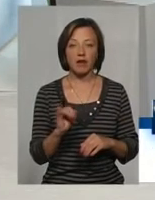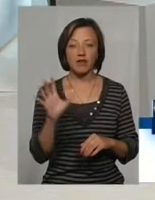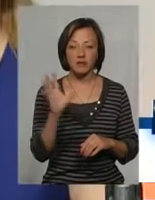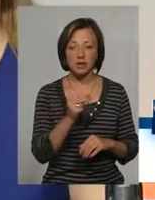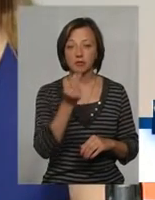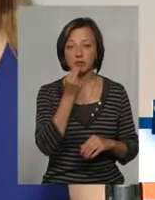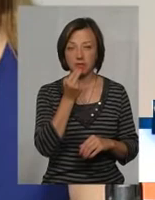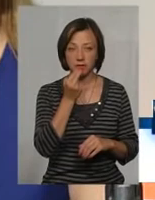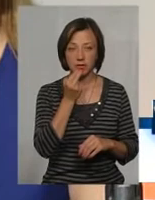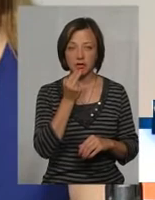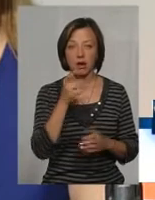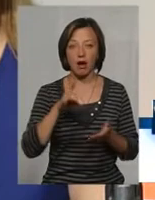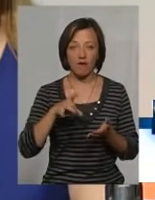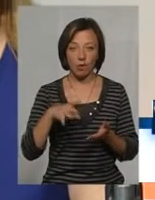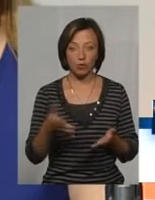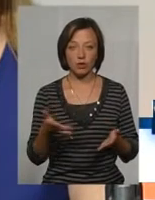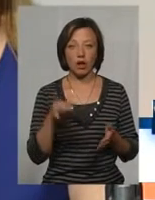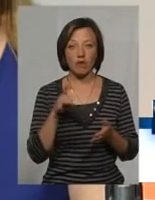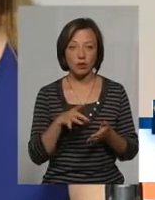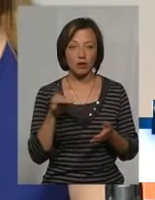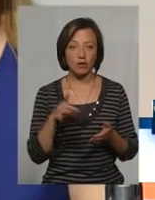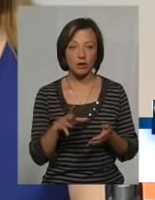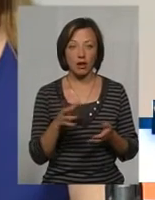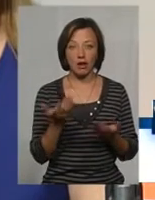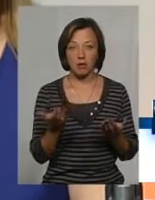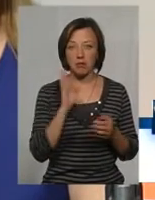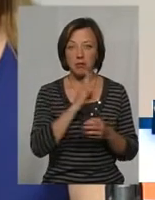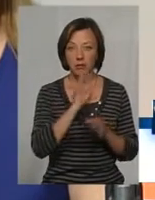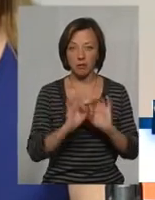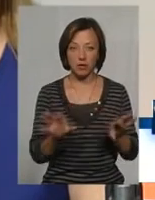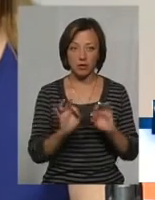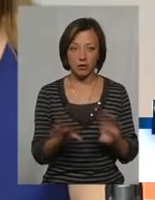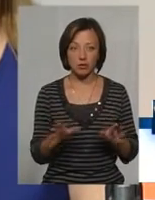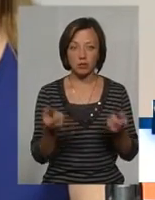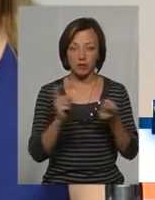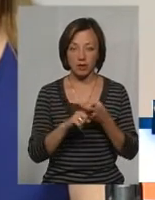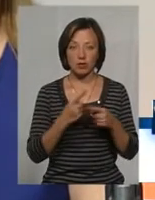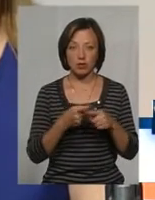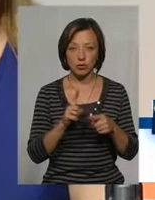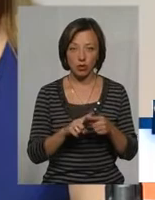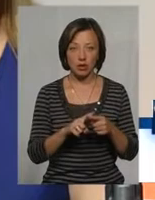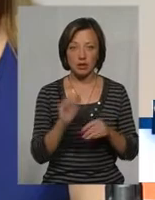всіх йшов кавун. Кавуни, ну анамнез, і мами пояснюють теж і пов'язують з тим, що